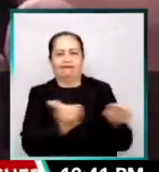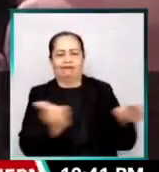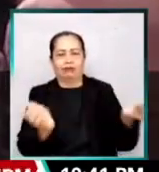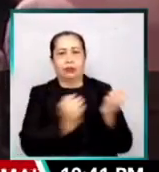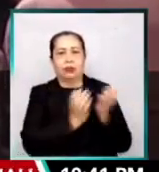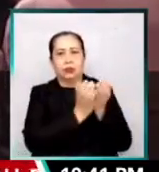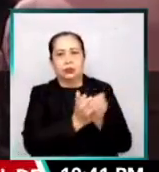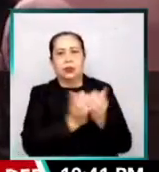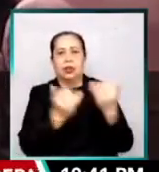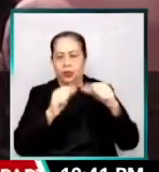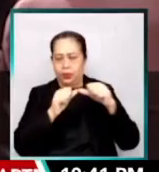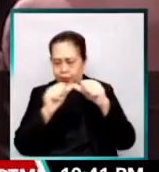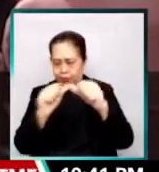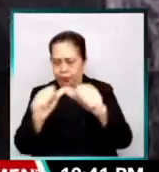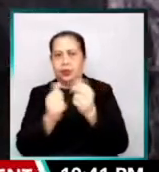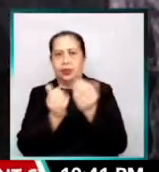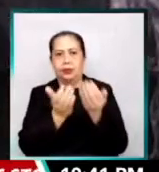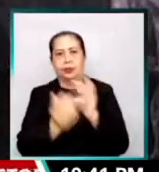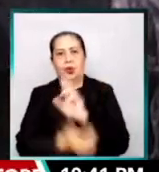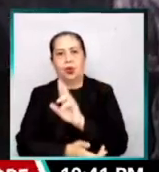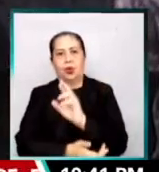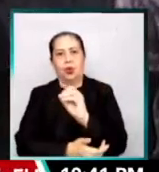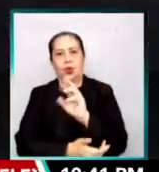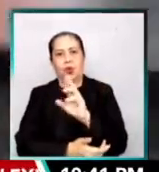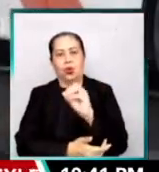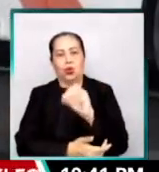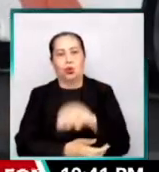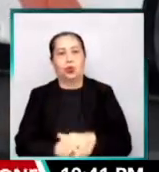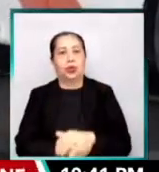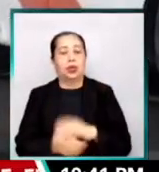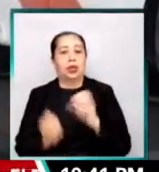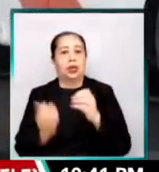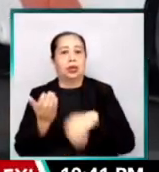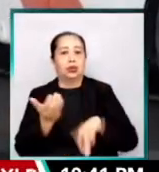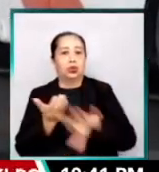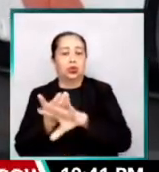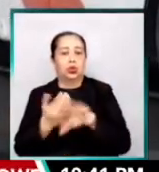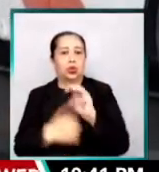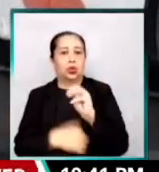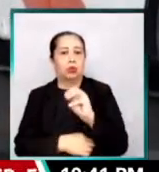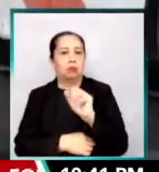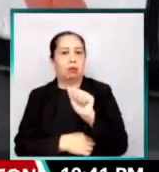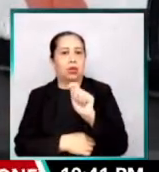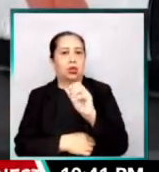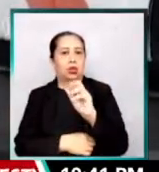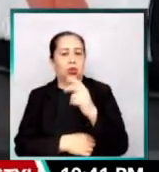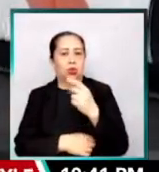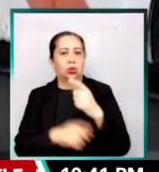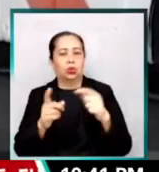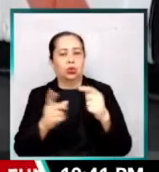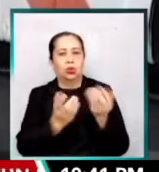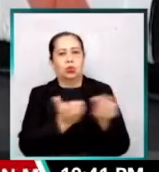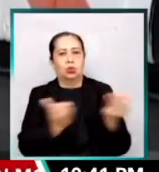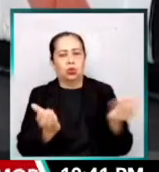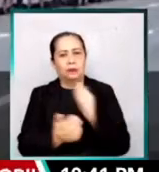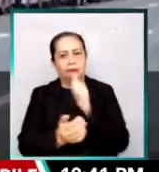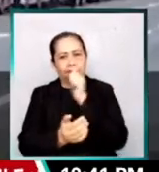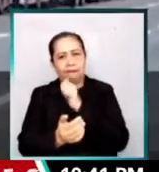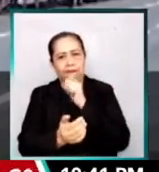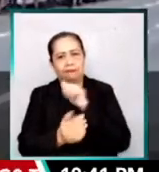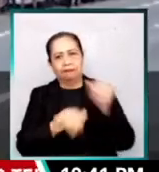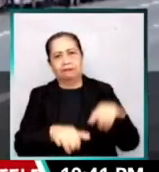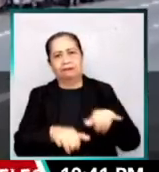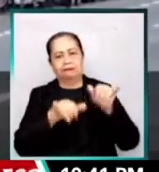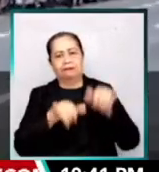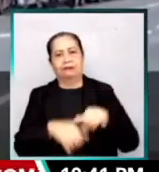biyahe ng mga roro. Sa Matnog Port sa Sorsogon, mahigit 2,000 biyahero ang nagpasko sa kalsada. Yan ay dahil 18